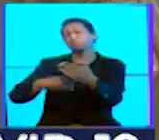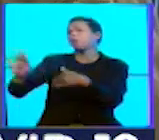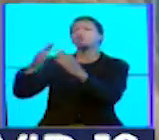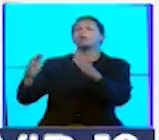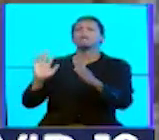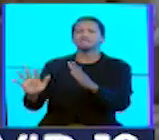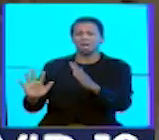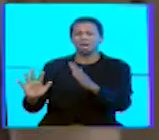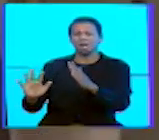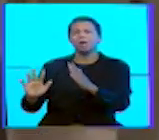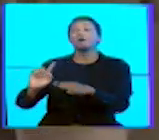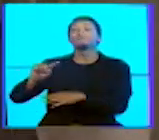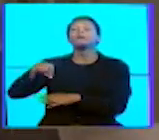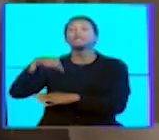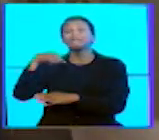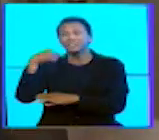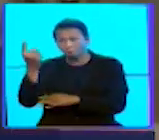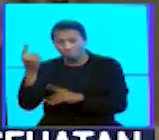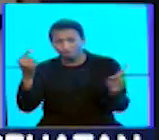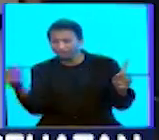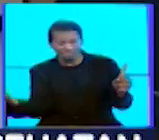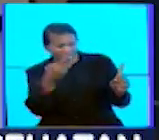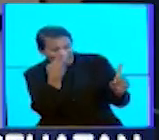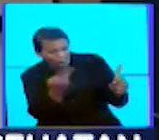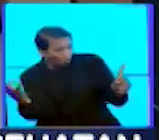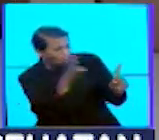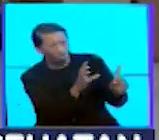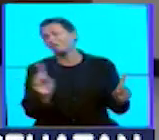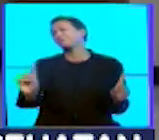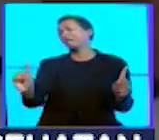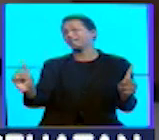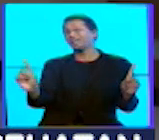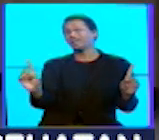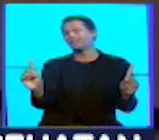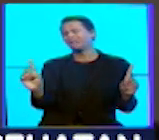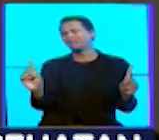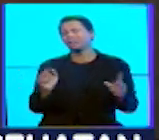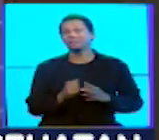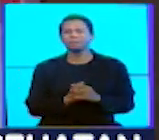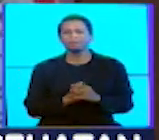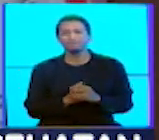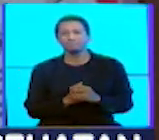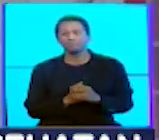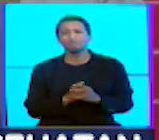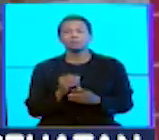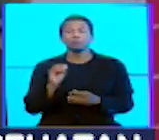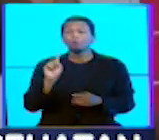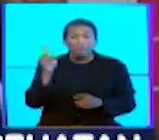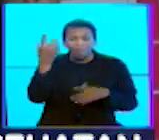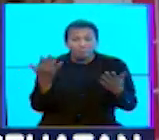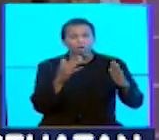gitu, balik nih. Selain keluarga pasien, Ganjar juga menegur dirut RSUD Lukmono Hadi dan Bupati